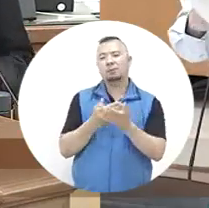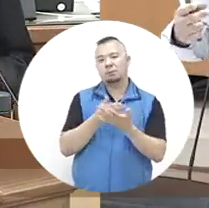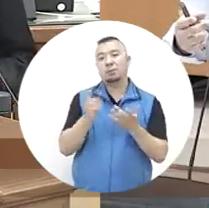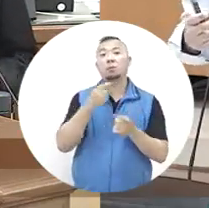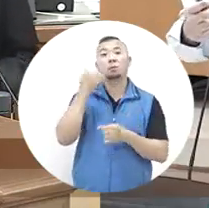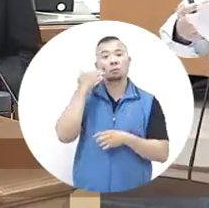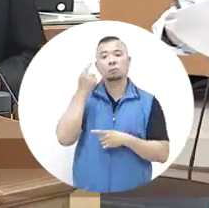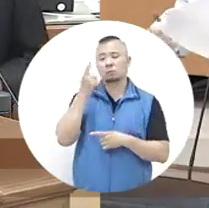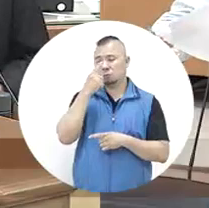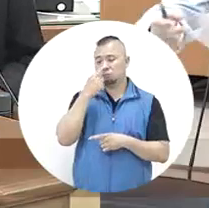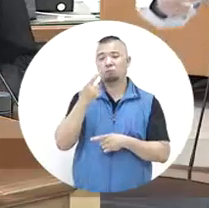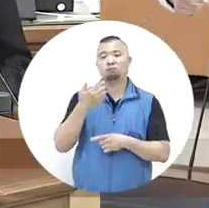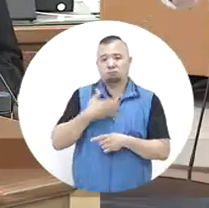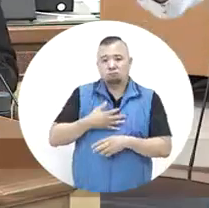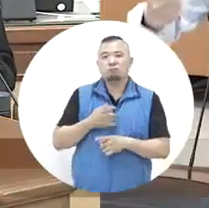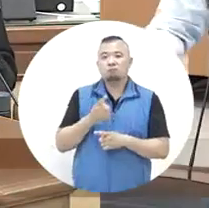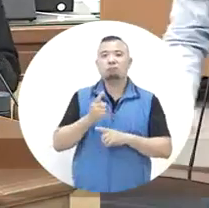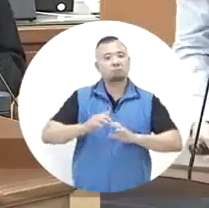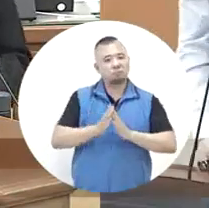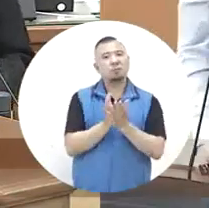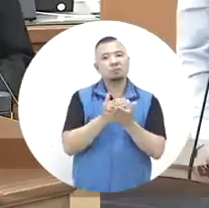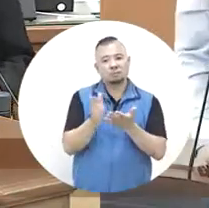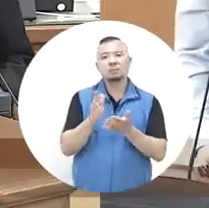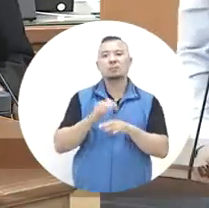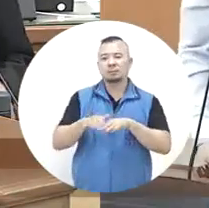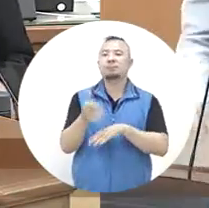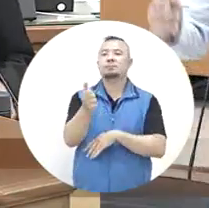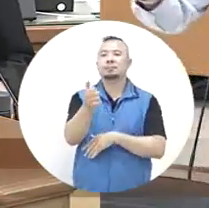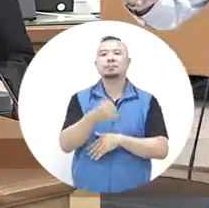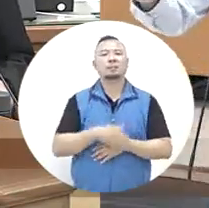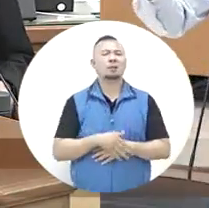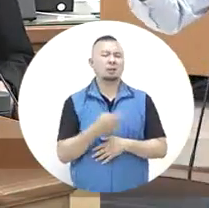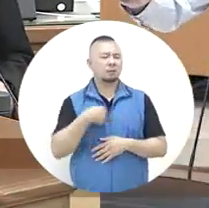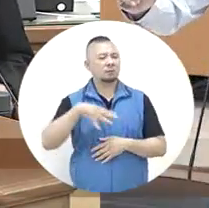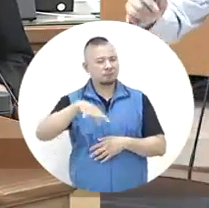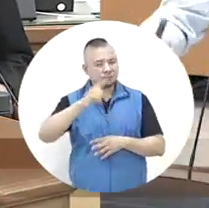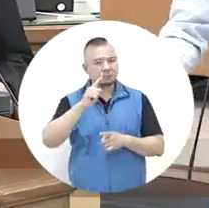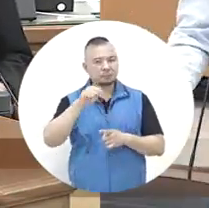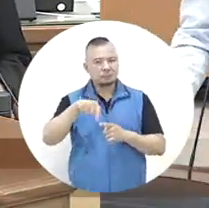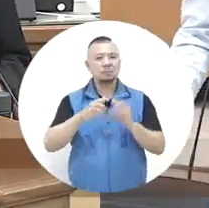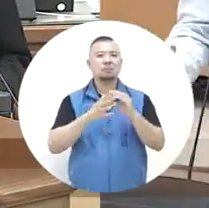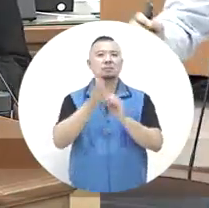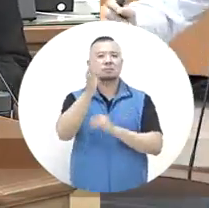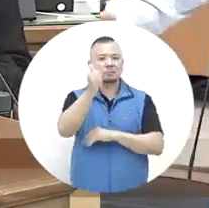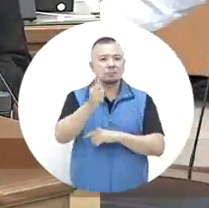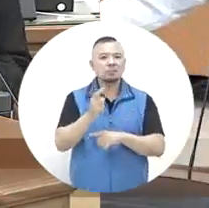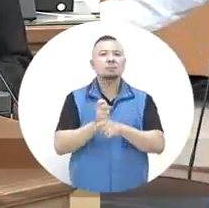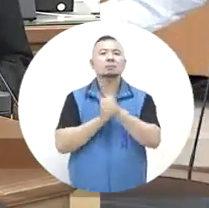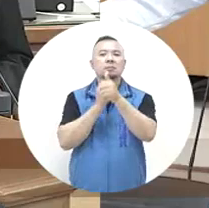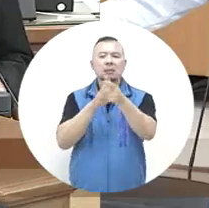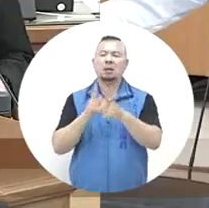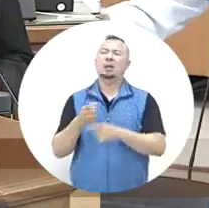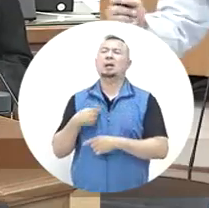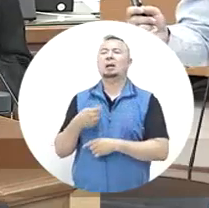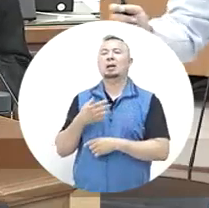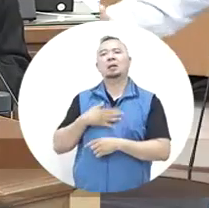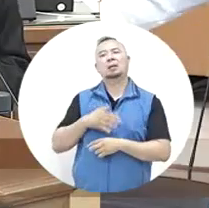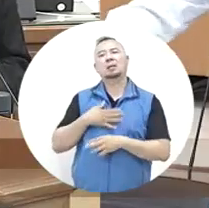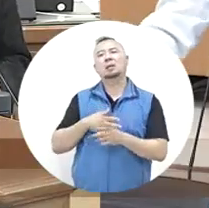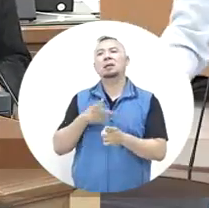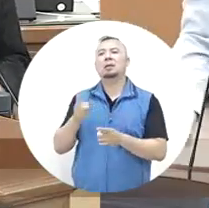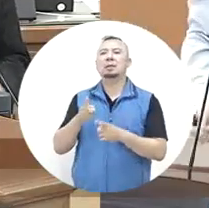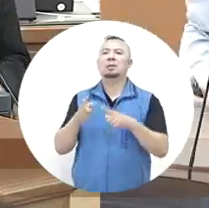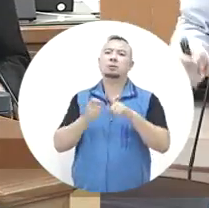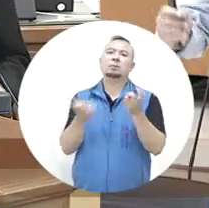经更改。 我啦，我 感谢议员，感谢议员。 先拜托局长嘛，我知道我有时候公务人员很难为啊，动不动就说啊这个图利